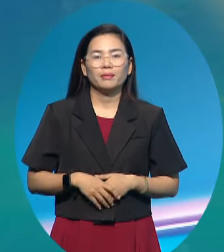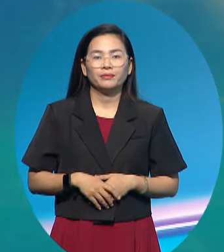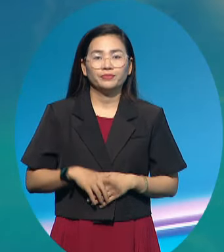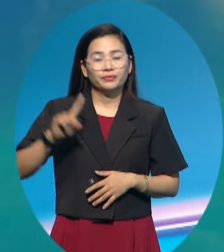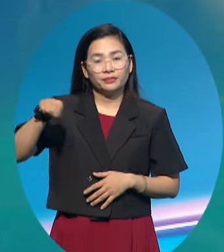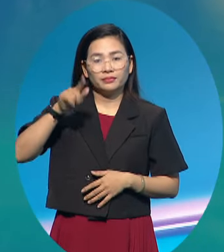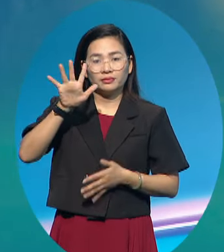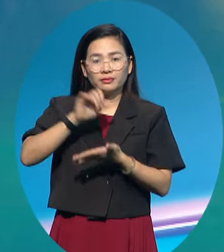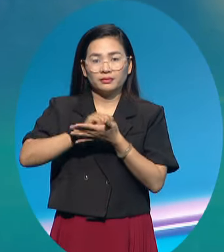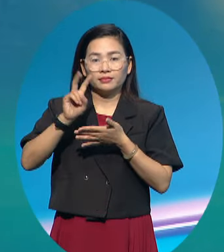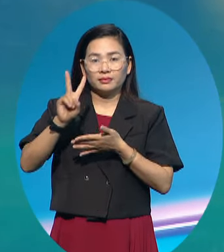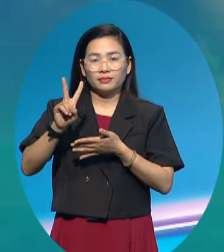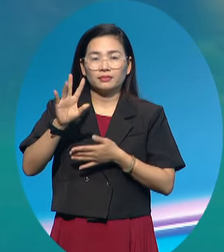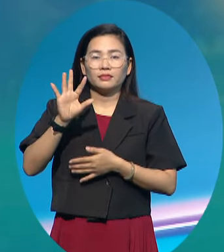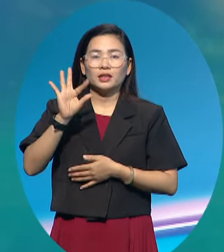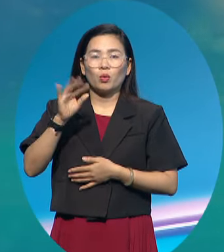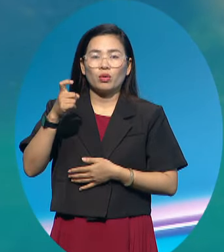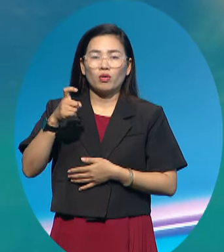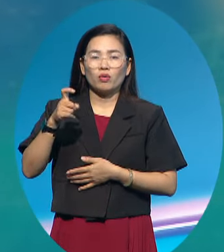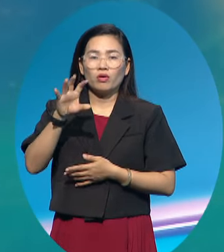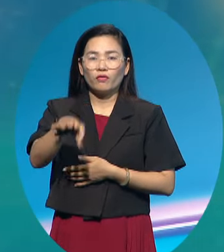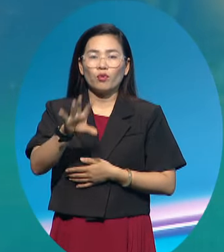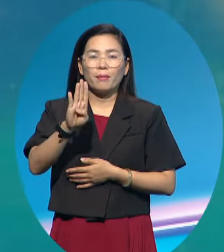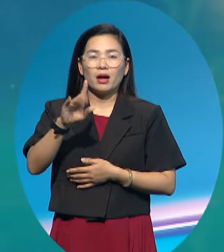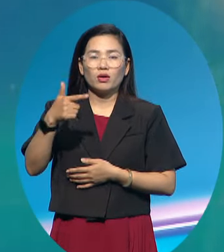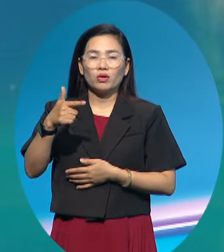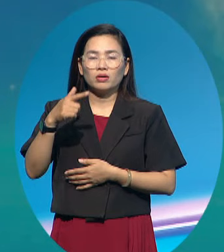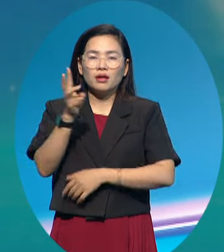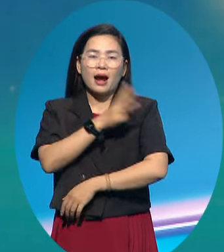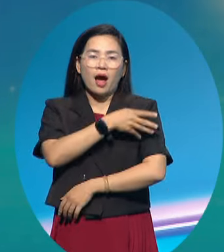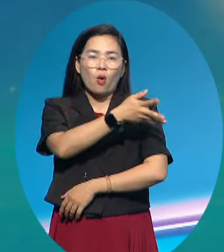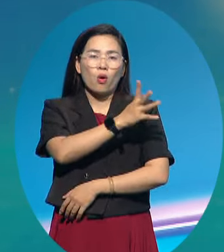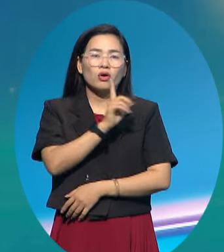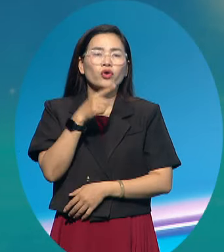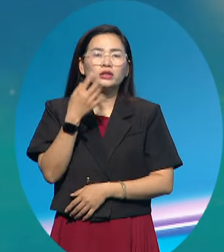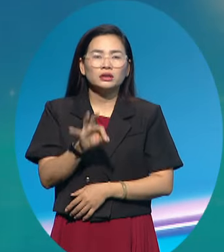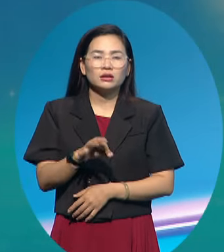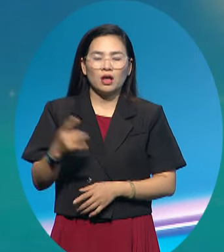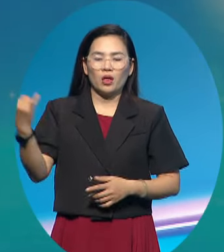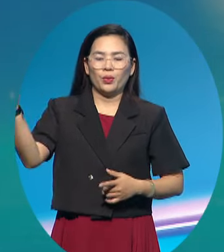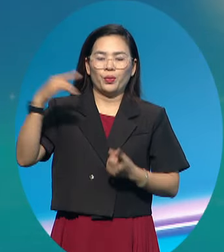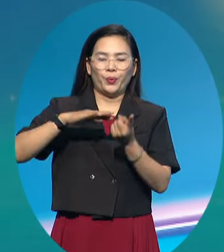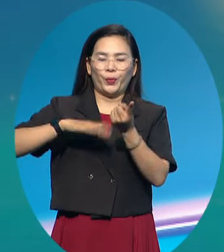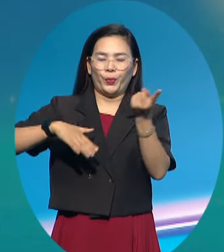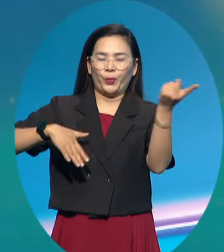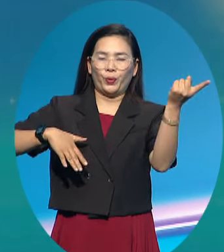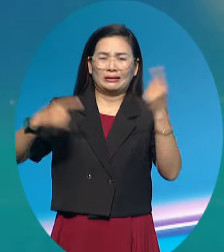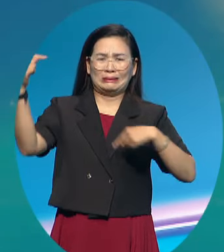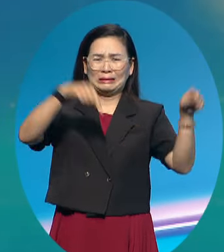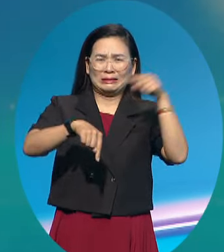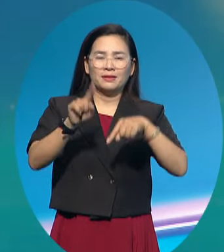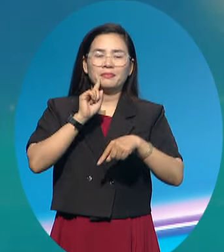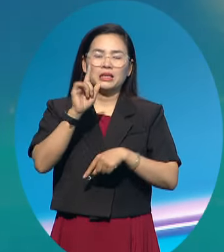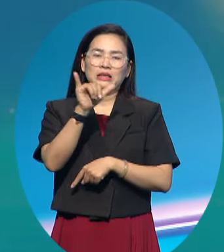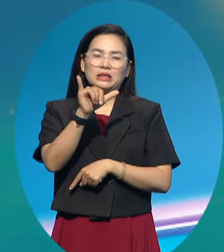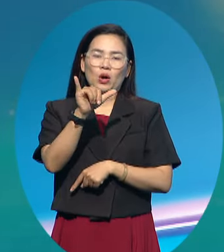cùng ngày 15 tháng 2 thống đốc vùng bcos của Nga cho biết nơi này đã hứng chịu một cuộc tấn công bằng tên lửa khiến ít nhất sóng người thiệt mạng trong